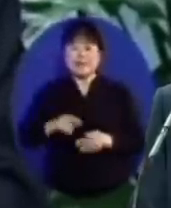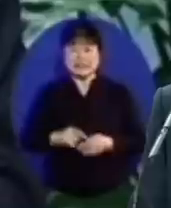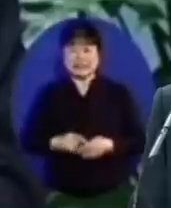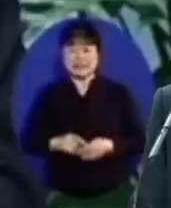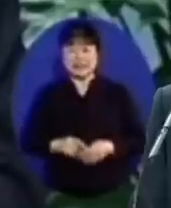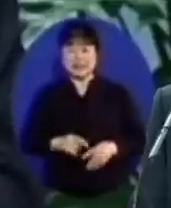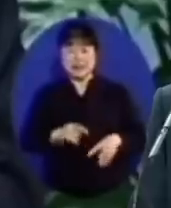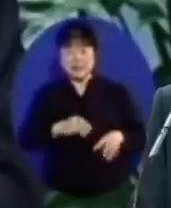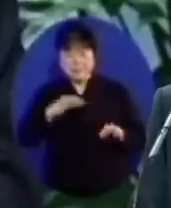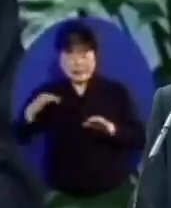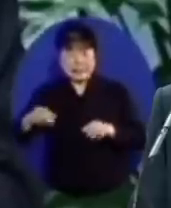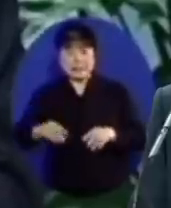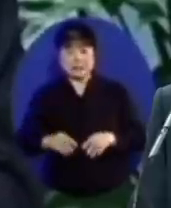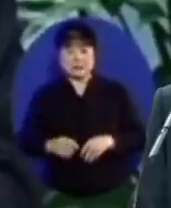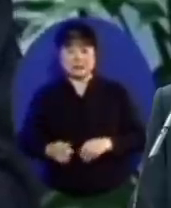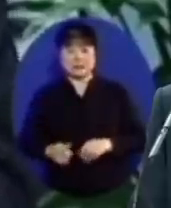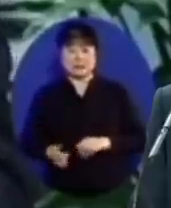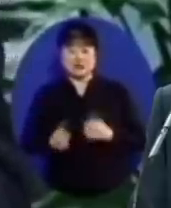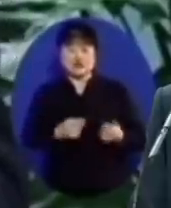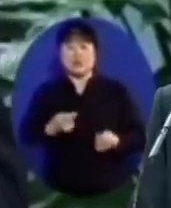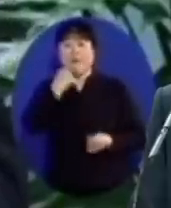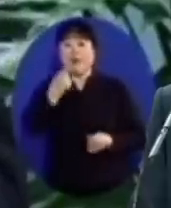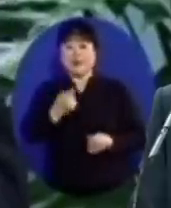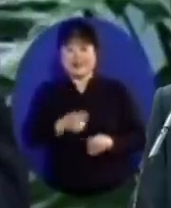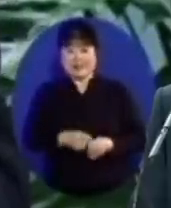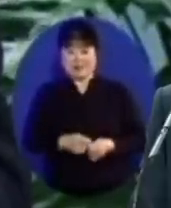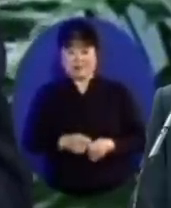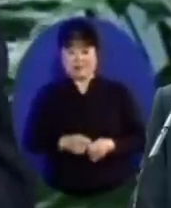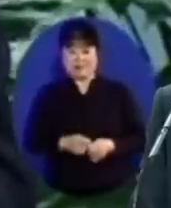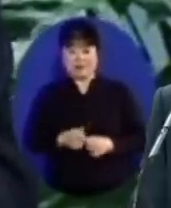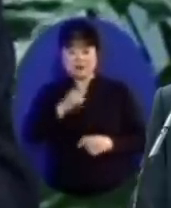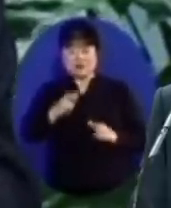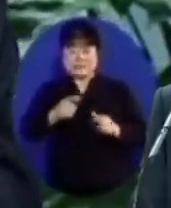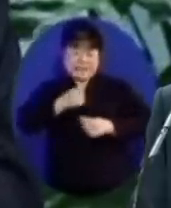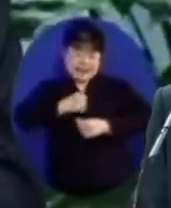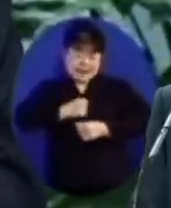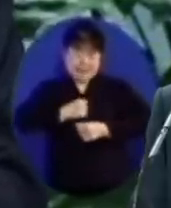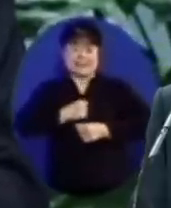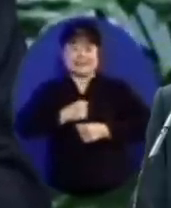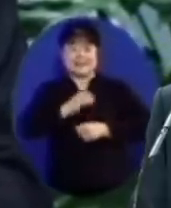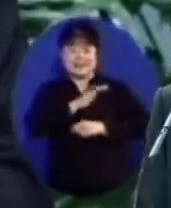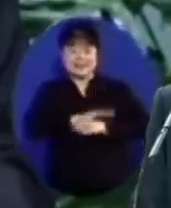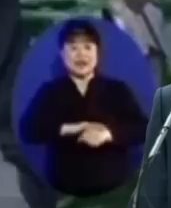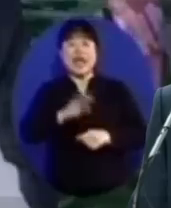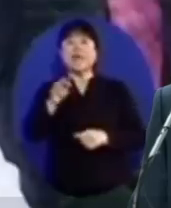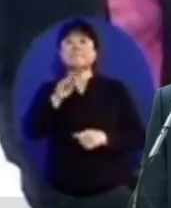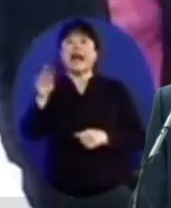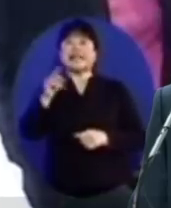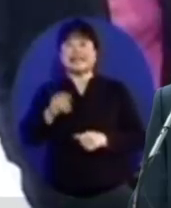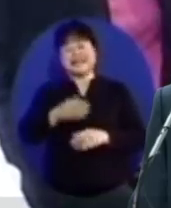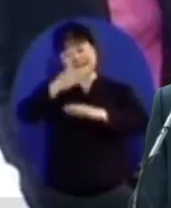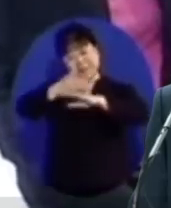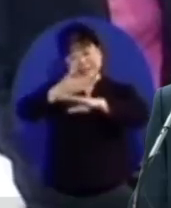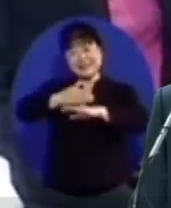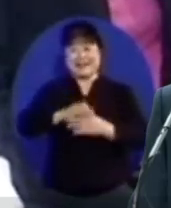쏘여가지고서 죽을 뿐당해서 이제는 주일날 꼭 지킨다고 합니다. 그런데 속으로 참 해파리 감사한 해파리다.